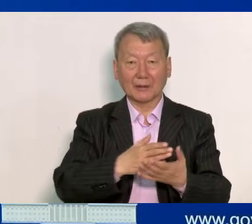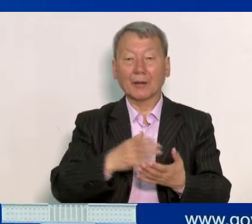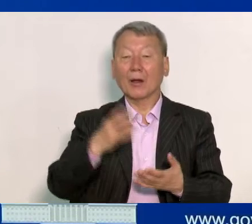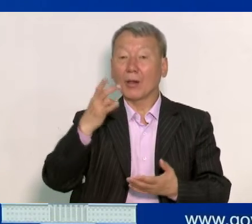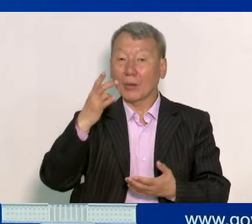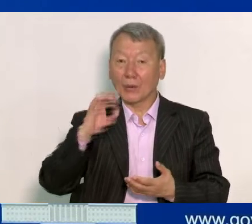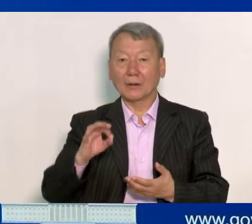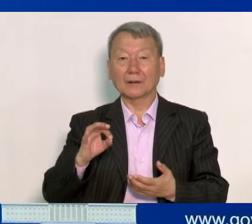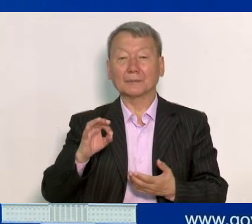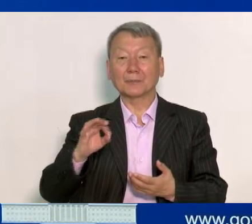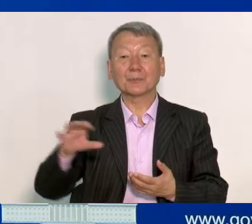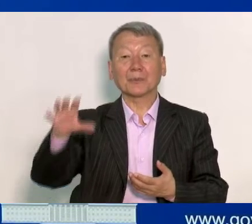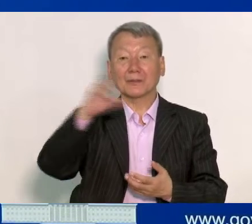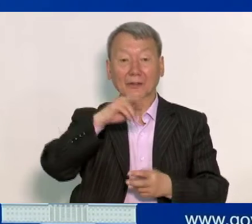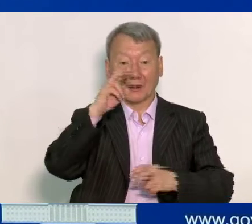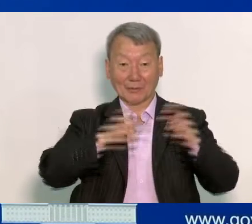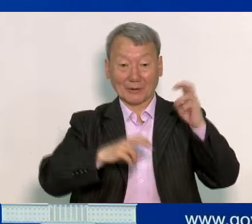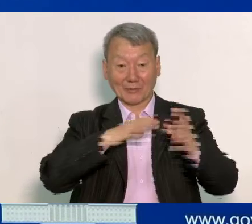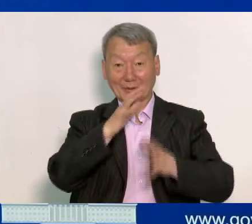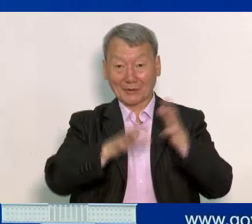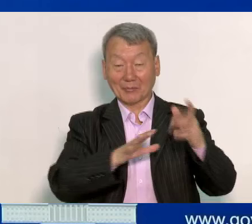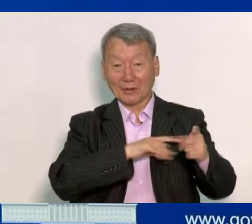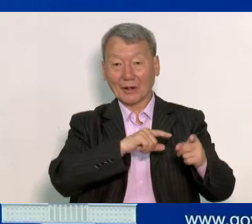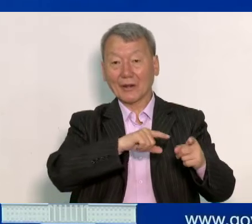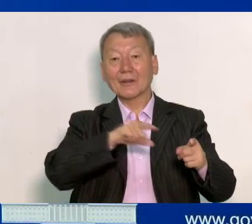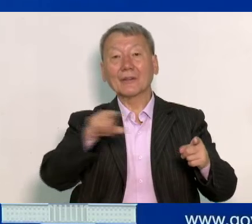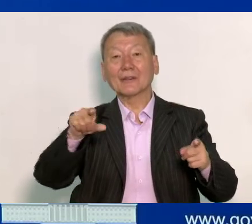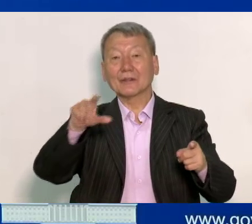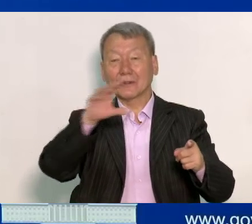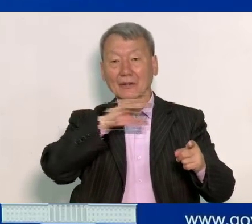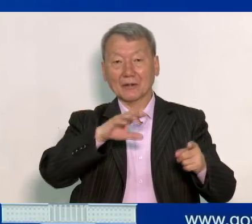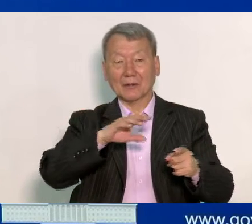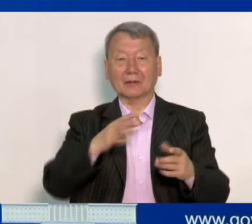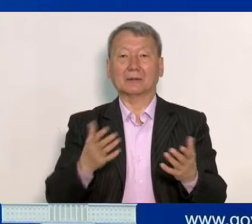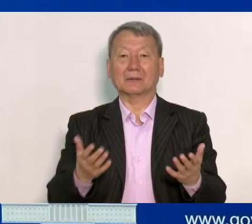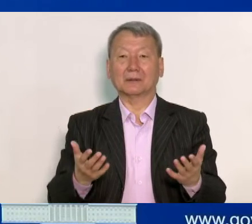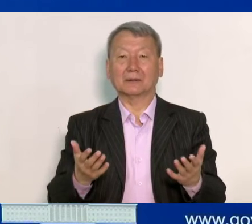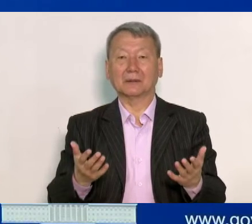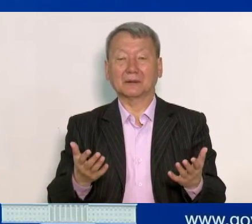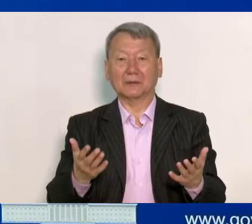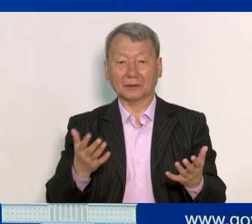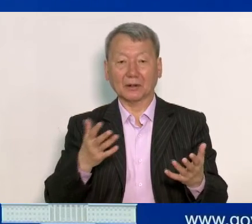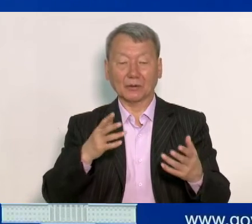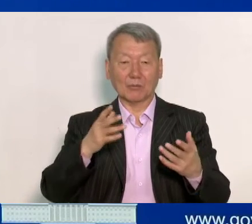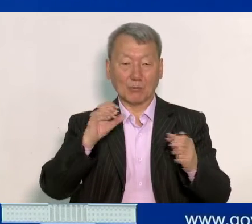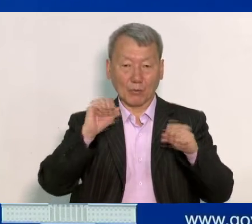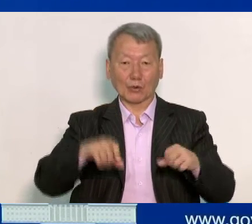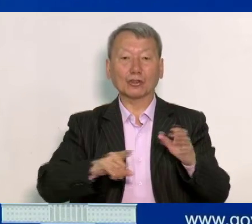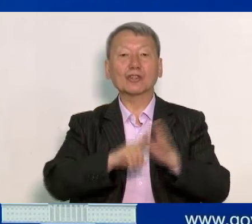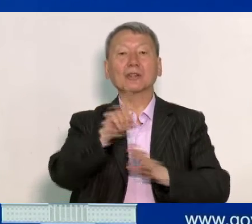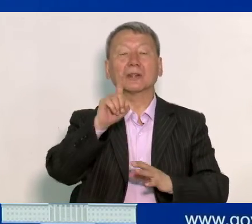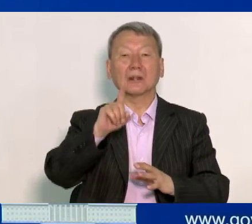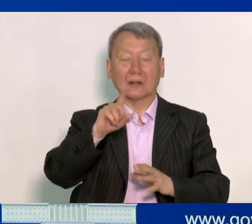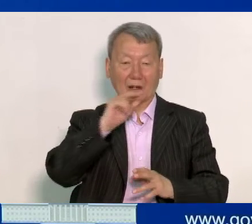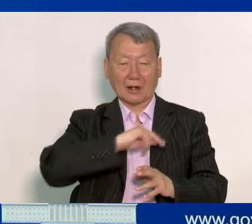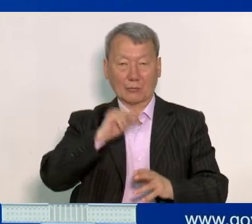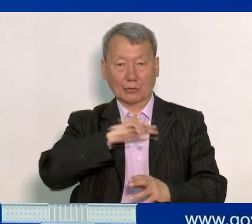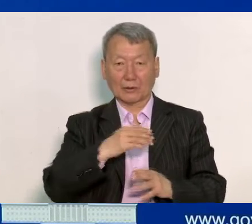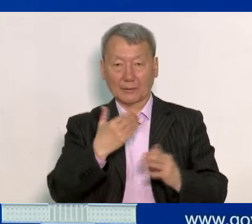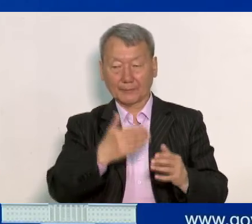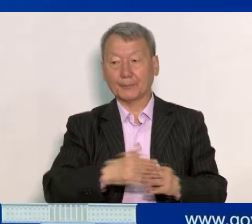Но все предприятия сейчас они без препятствий они начинают вот работать.